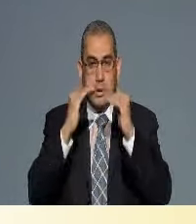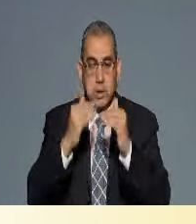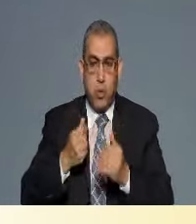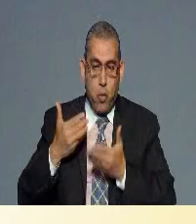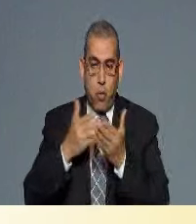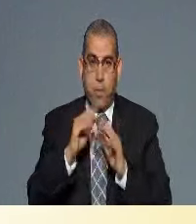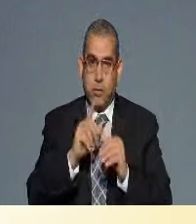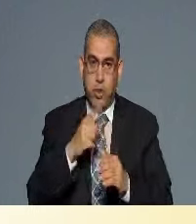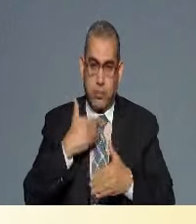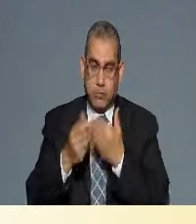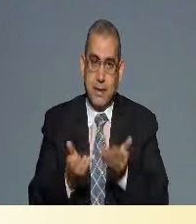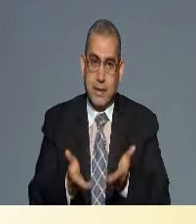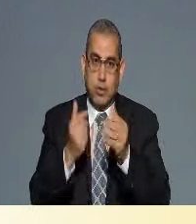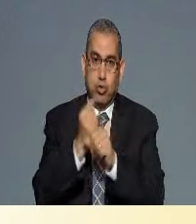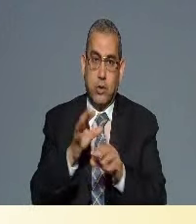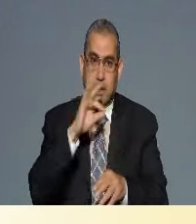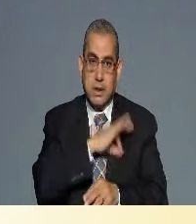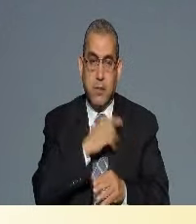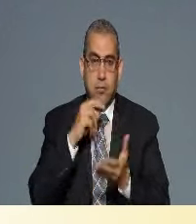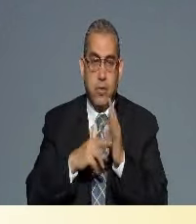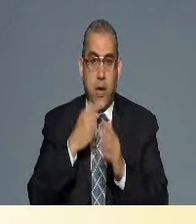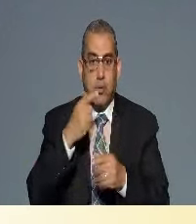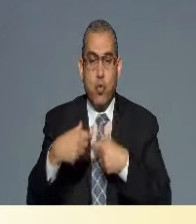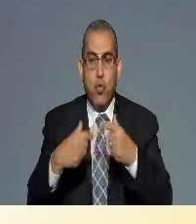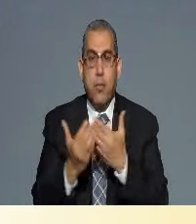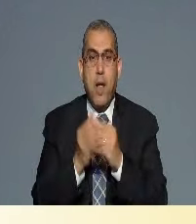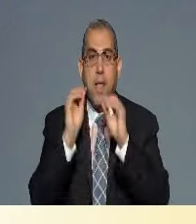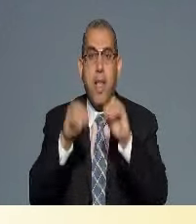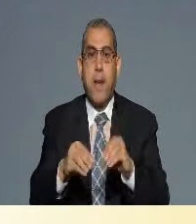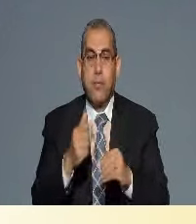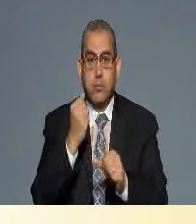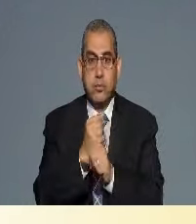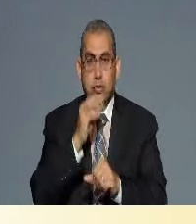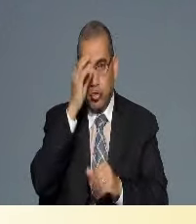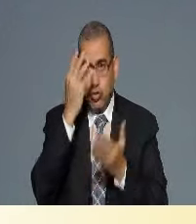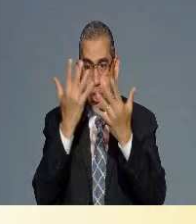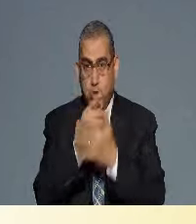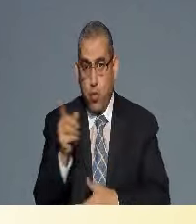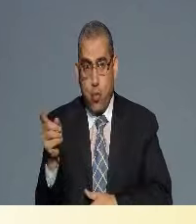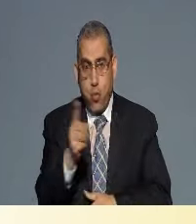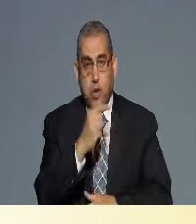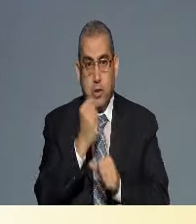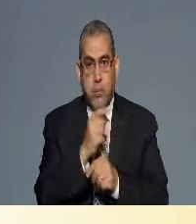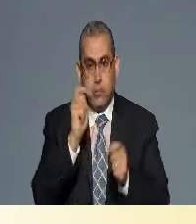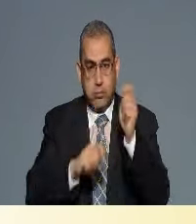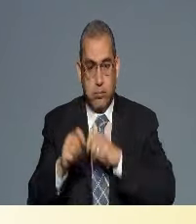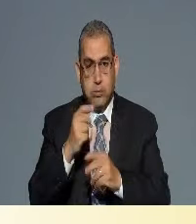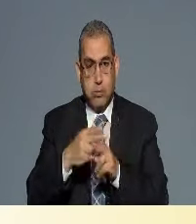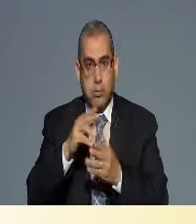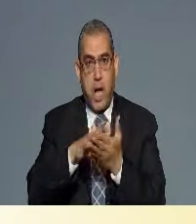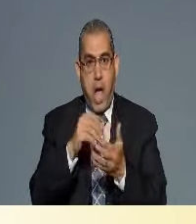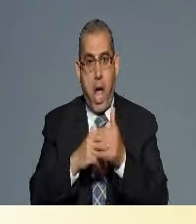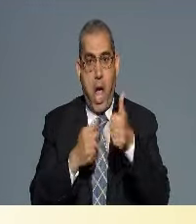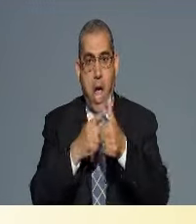بتاعتنا، وبنشتغل على فكرة البي تي. فان شاء الله باذن الله يا فندم المصانع دي كلها حاليا بيتم تنفيذها كمرحله اولى، وان شاء